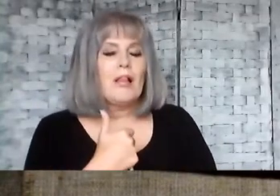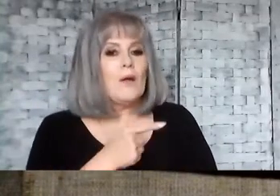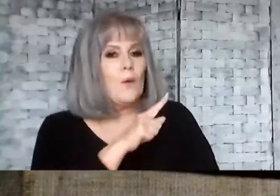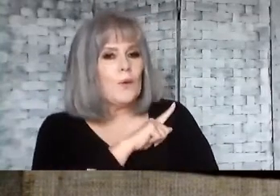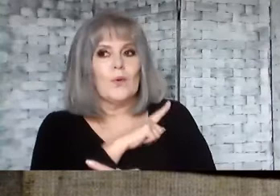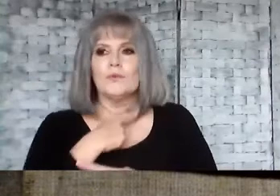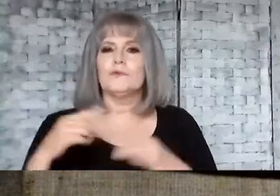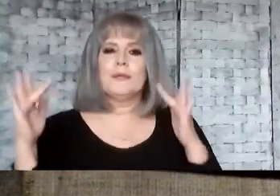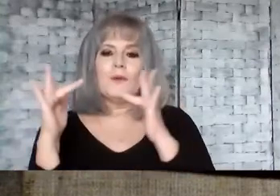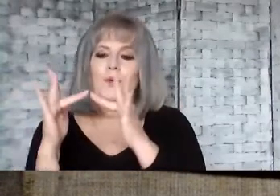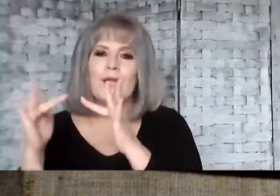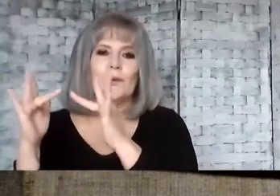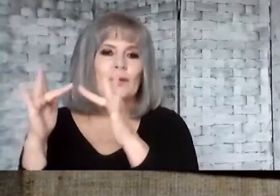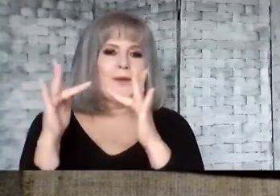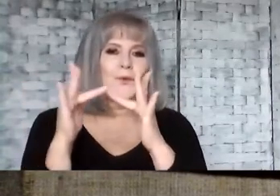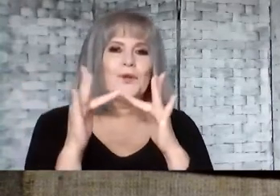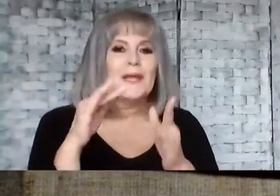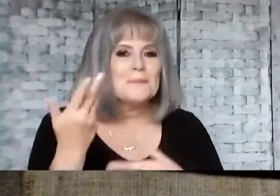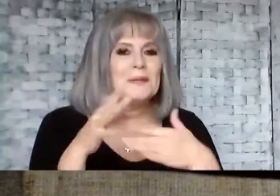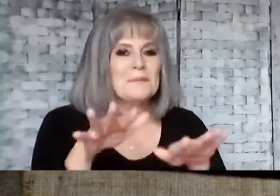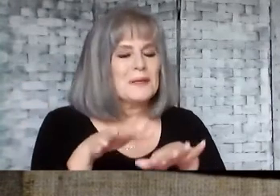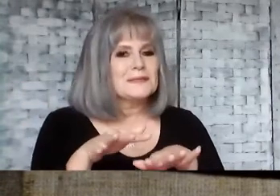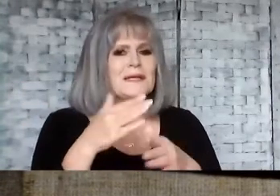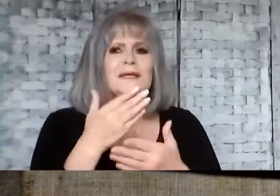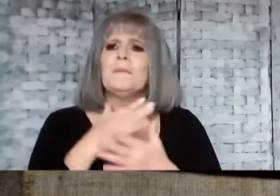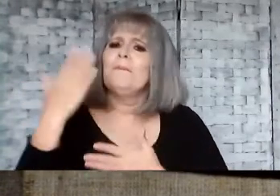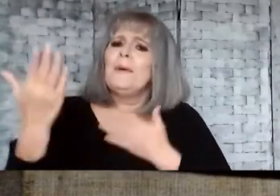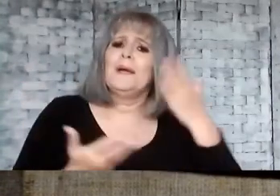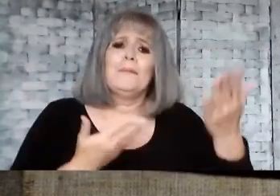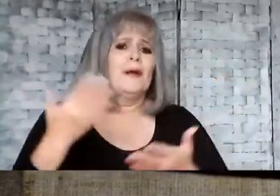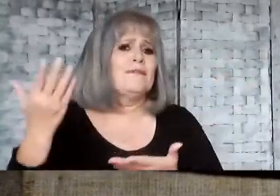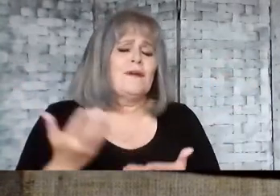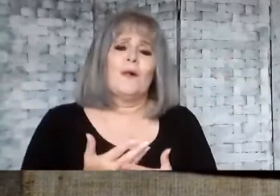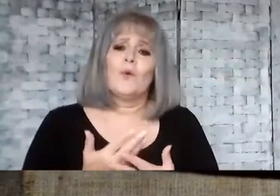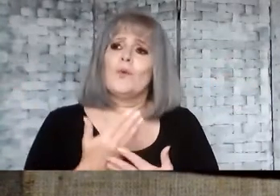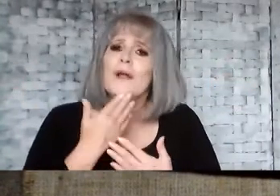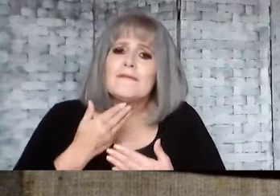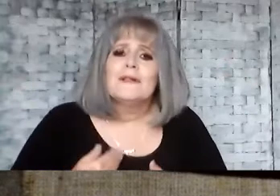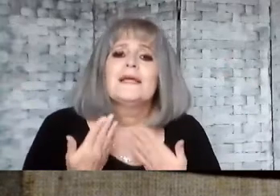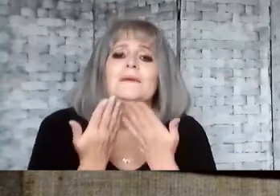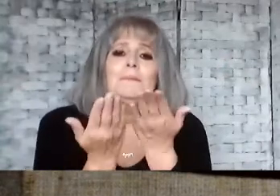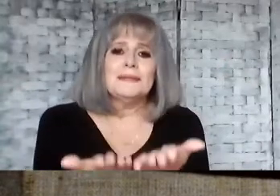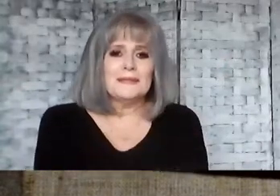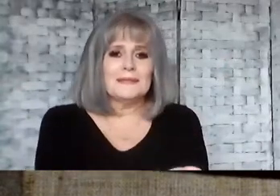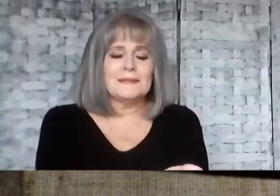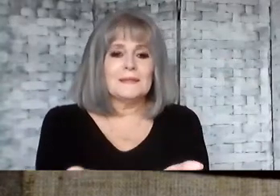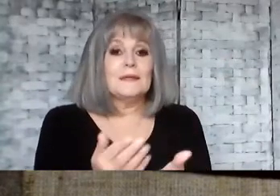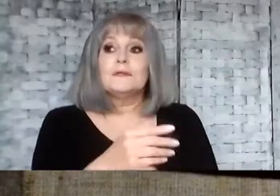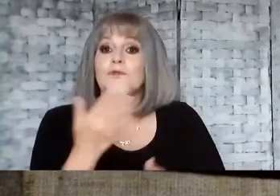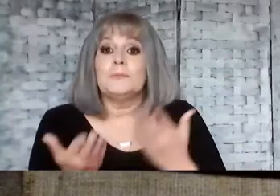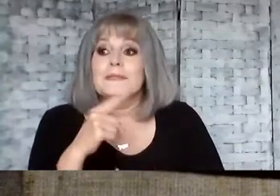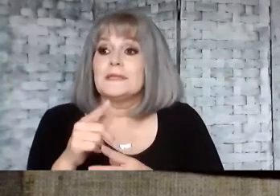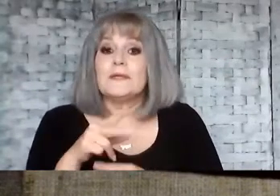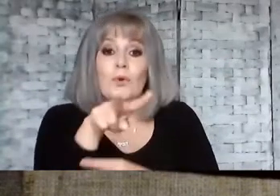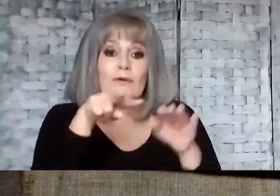begin reconnect in ons gemeente. Ek sien so uit om saam met jou nagmaal te gebruik, jou te bedien ook daar so. So, as jy